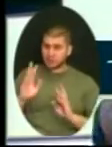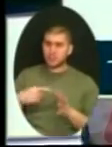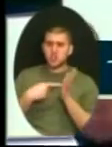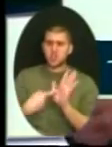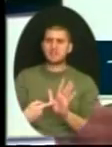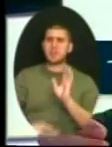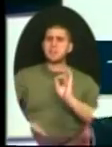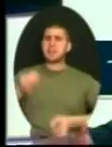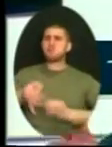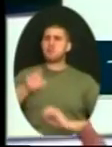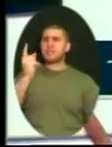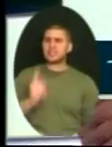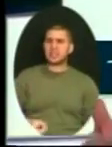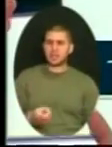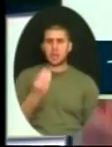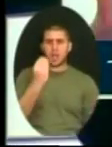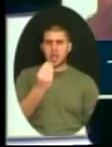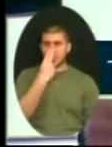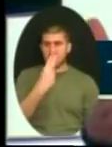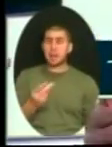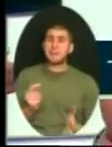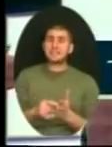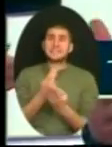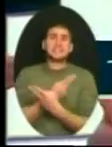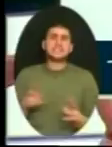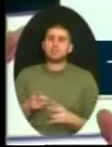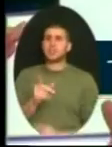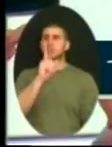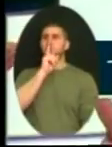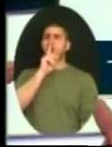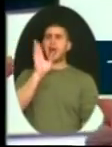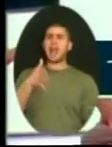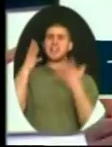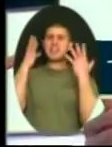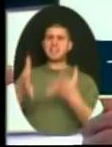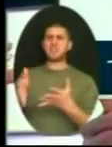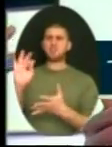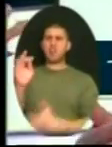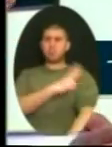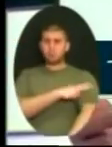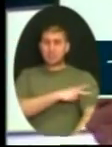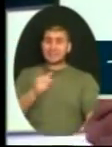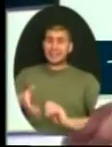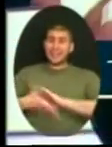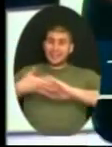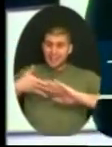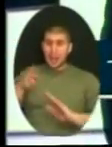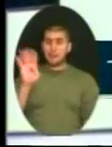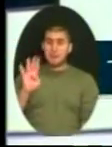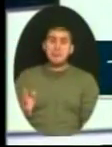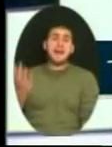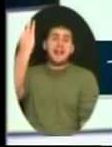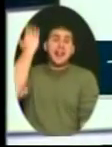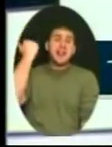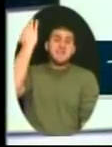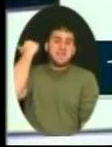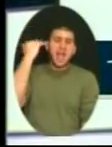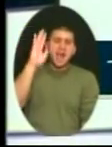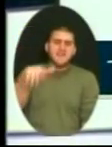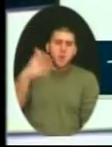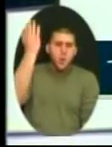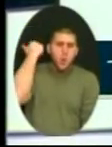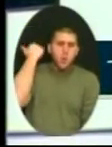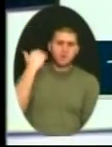הכל דבר דבור על אופניו. לכן אי אפשר לעבור בשתיקה על התקיפות האלה. התקיפות האלה התחילו של ביבי לפני הרעיון של אלשיך